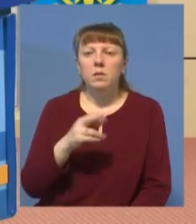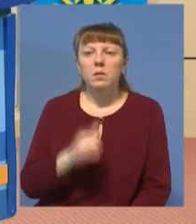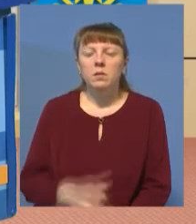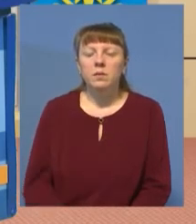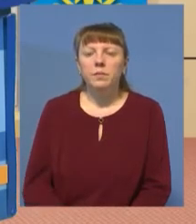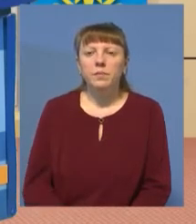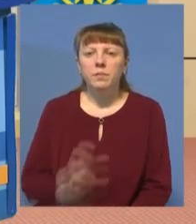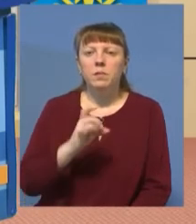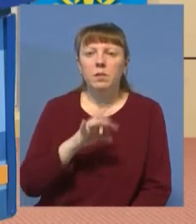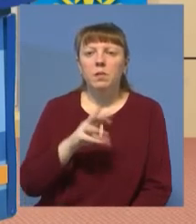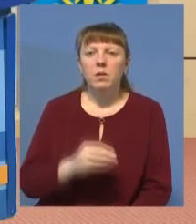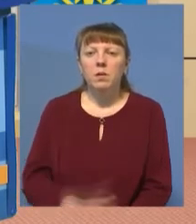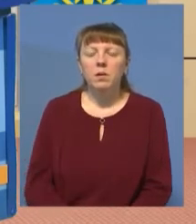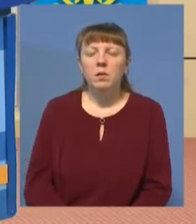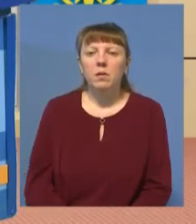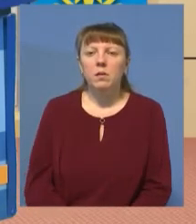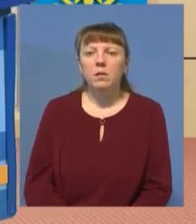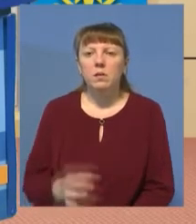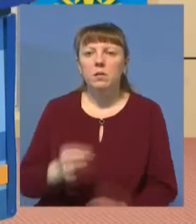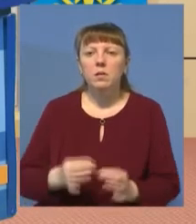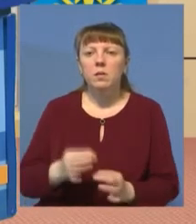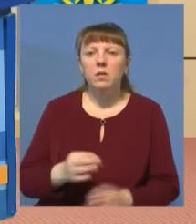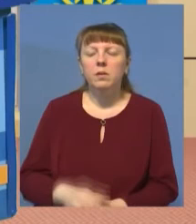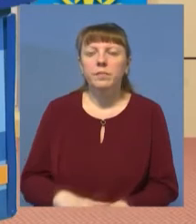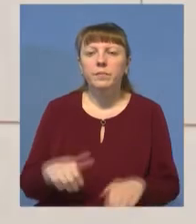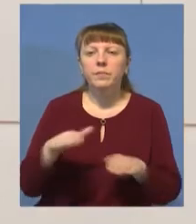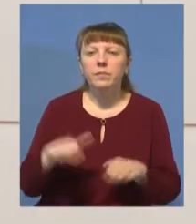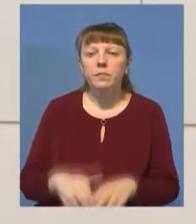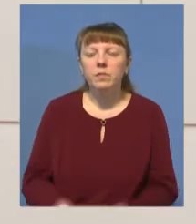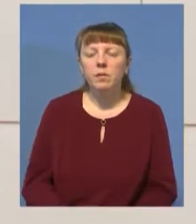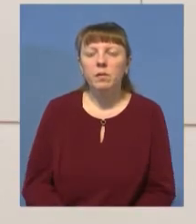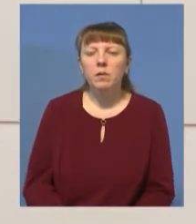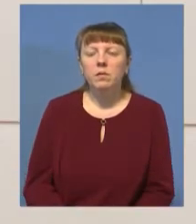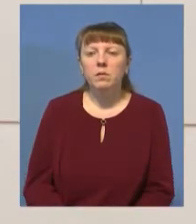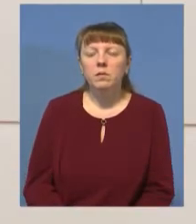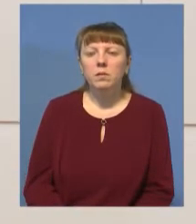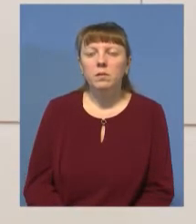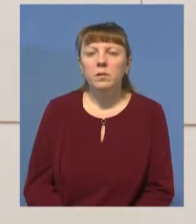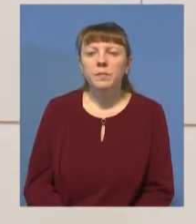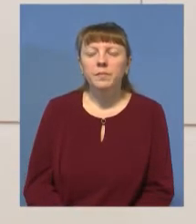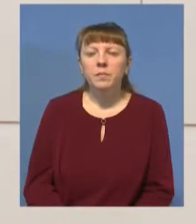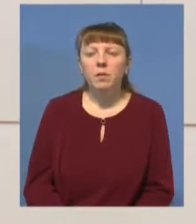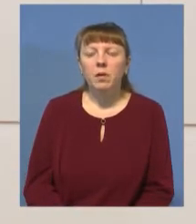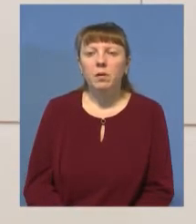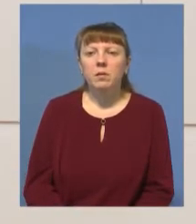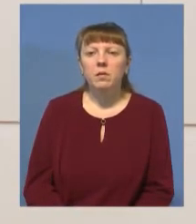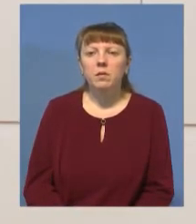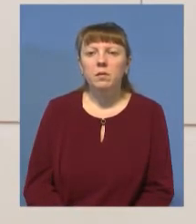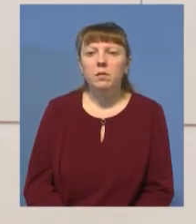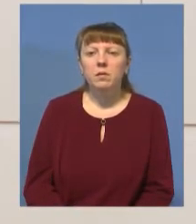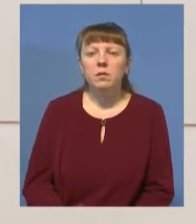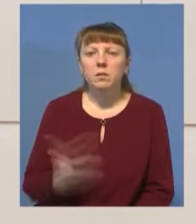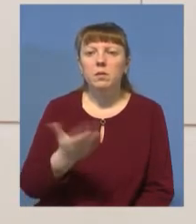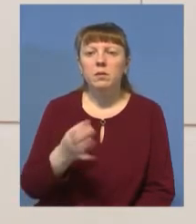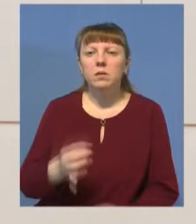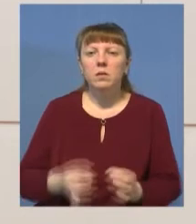там и медиаторы, и все такое досудебное регулирование, имею в виду. В случае уже недостижения, тогда они уже обращаются в суд. Но,